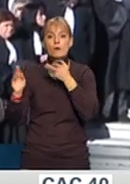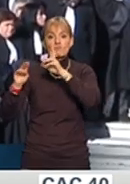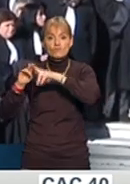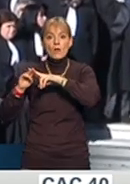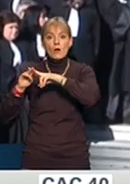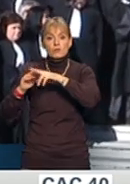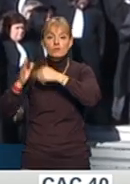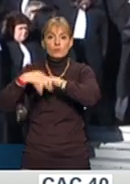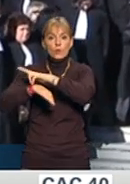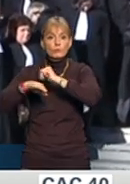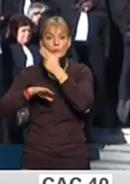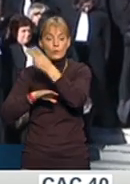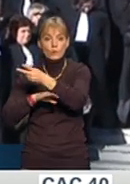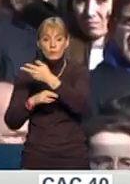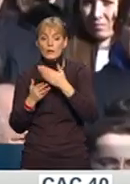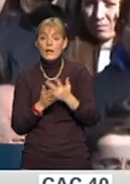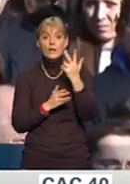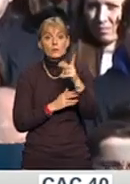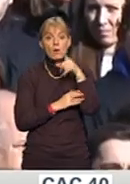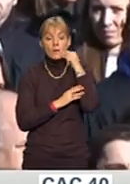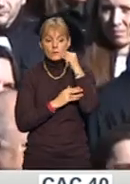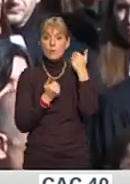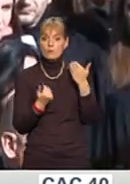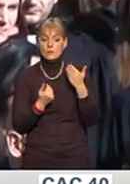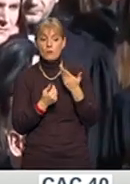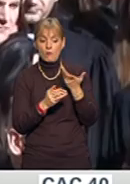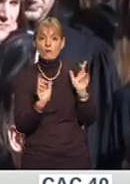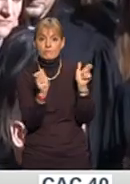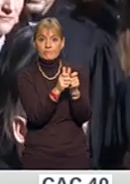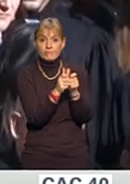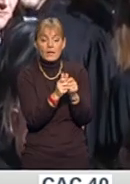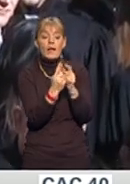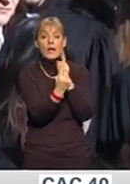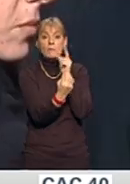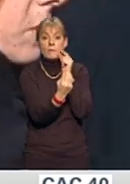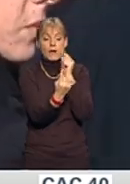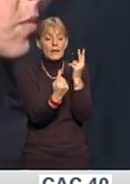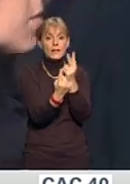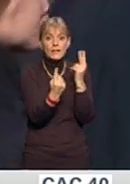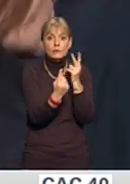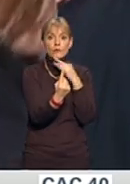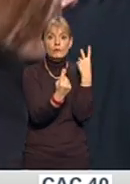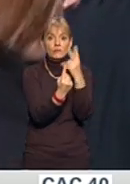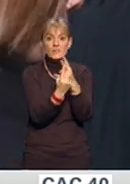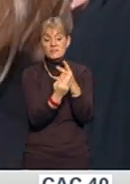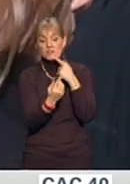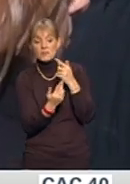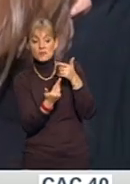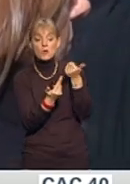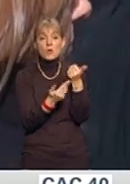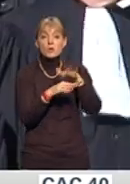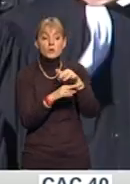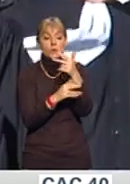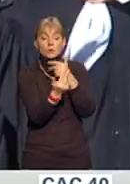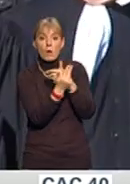mortellement poignardé dans son cabinet. Eh bien, trois hommes ont été interpellés. Il s'agit d'un père et de ses deux fils. Selon une source proche de l'enquête, l'un des trois